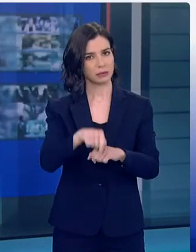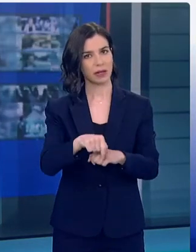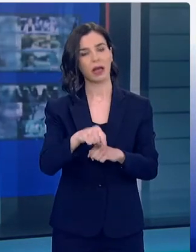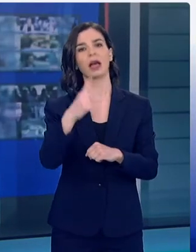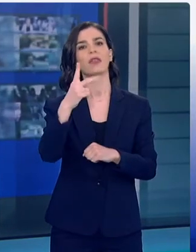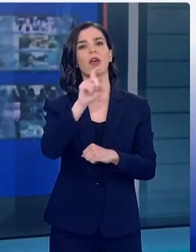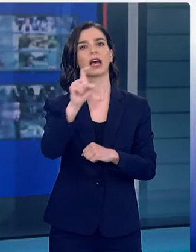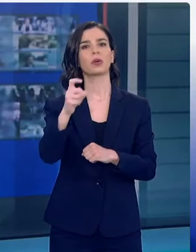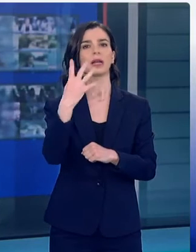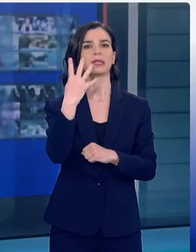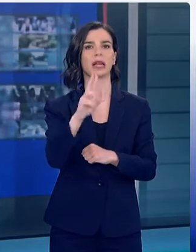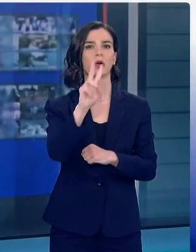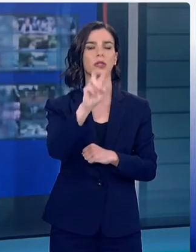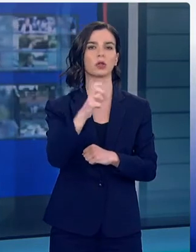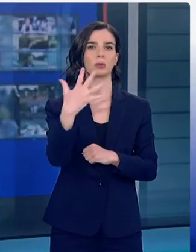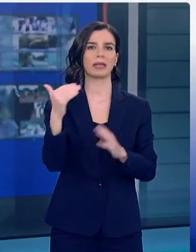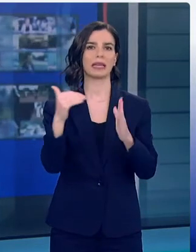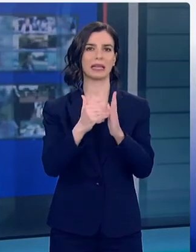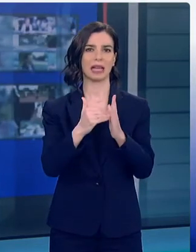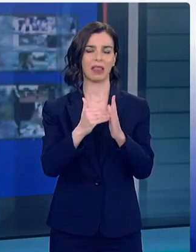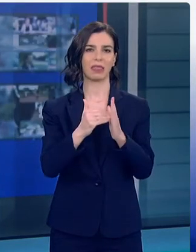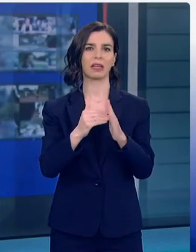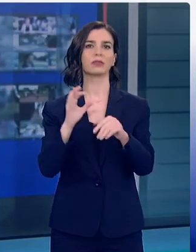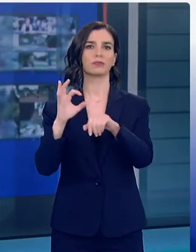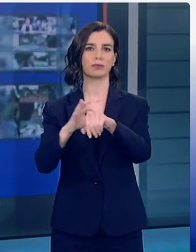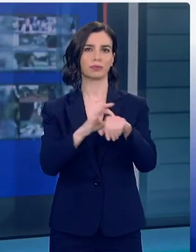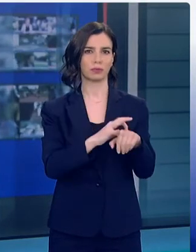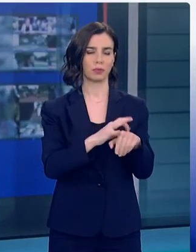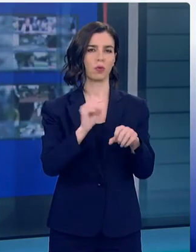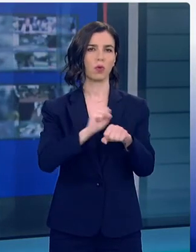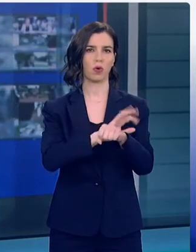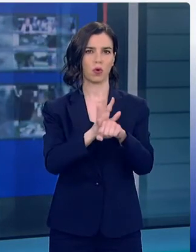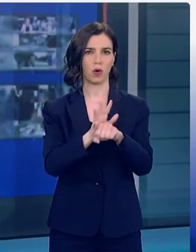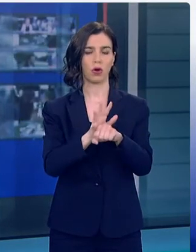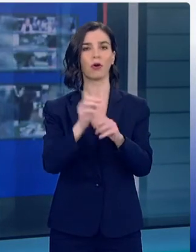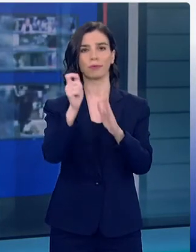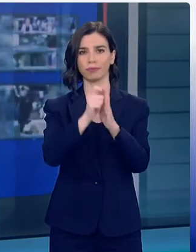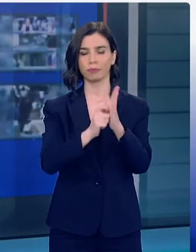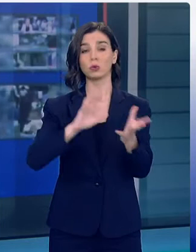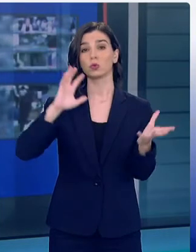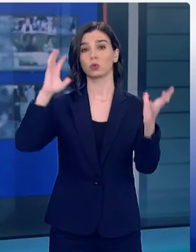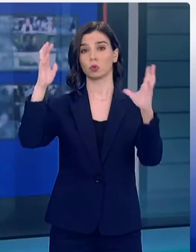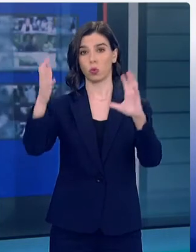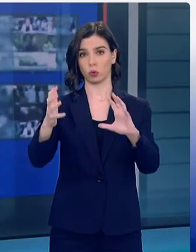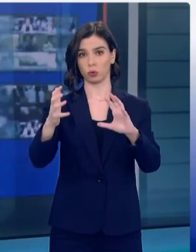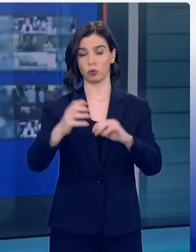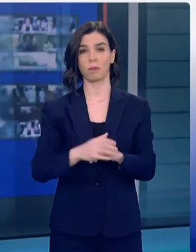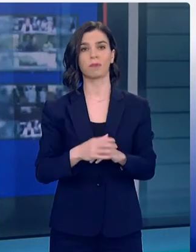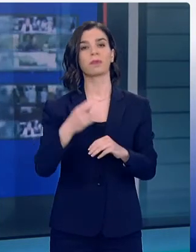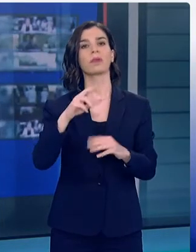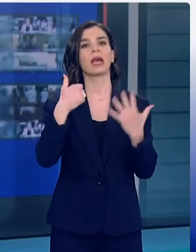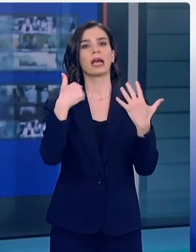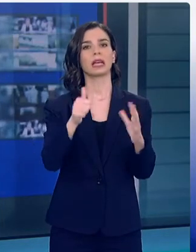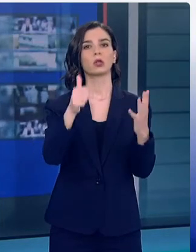από 2.425.000 καταγεγραμμένα κρούσματα του νέου κορονοϊού έχουν καταγραφεί σε παγκόσμιο επίπεδο. Περισσότεροι